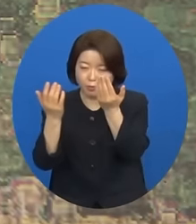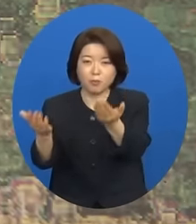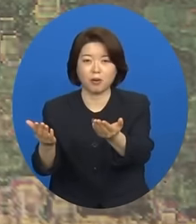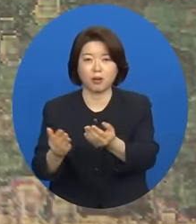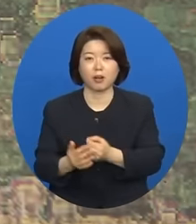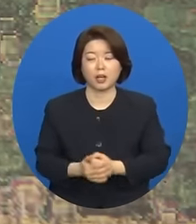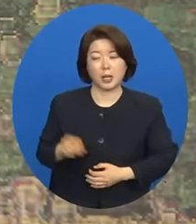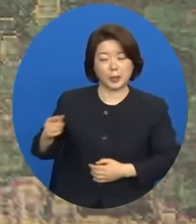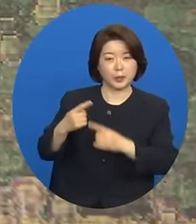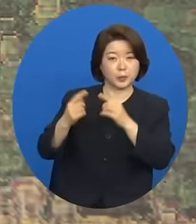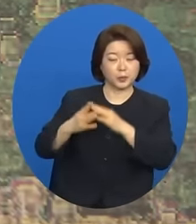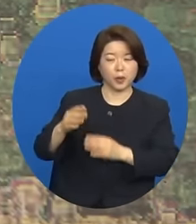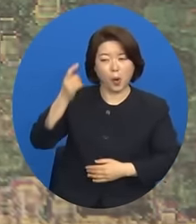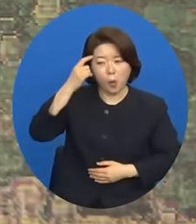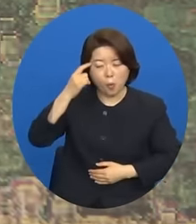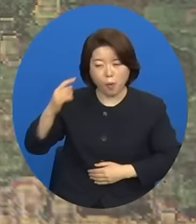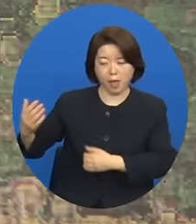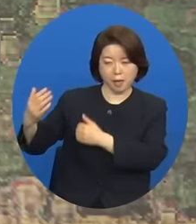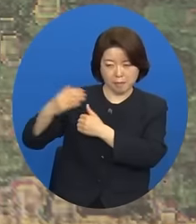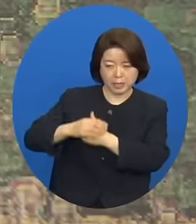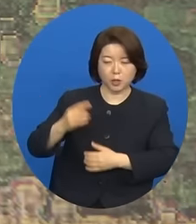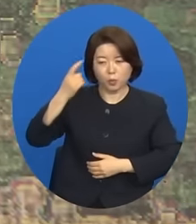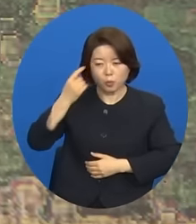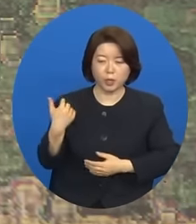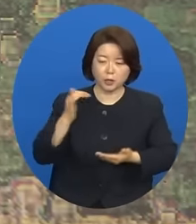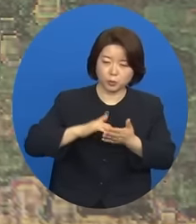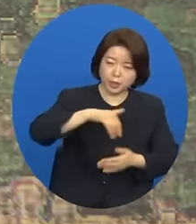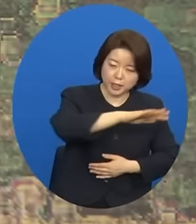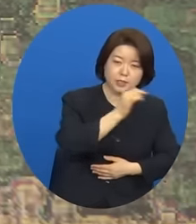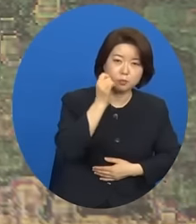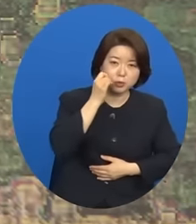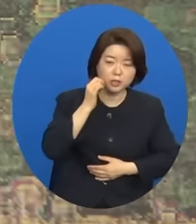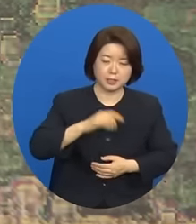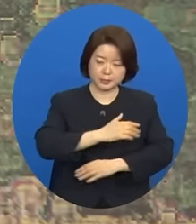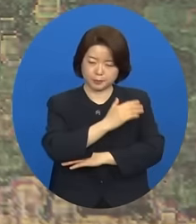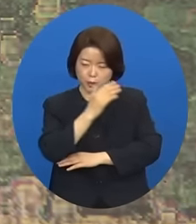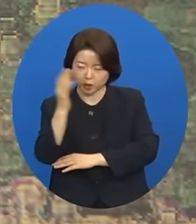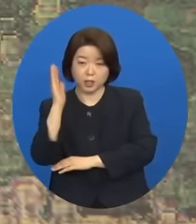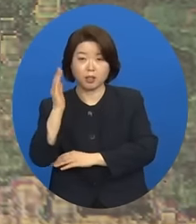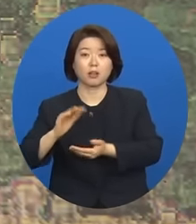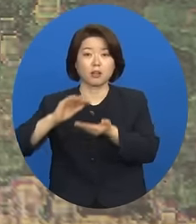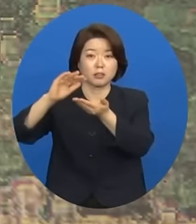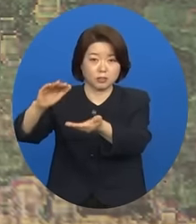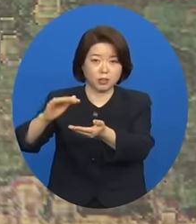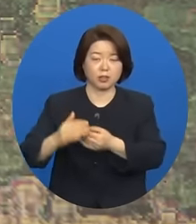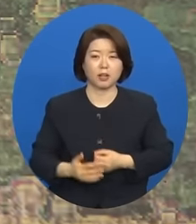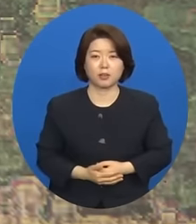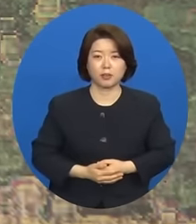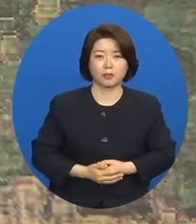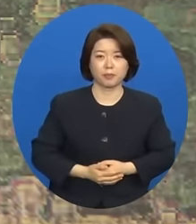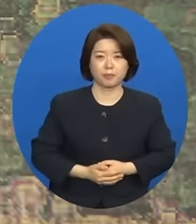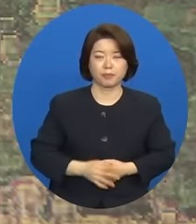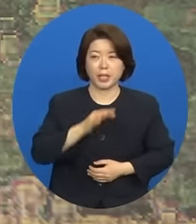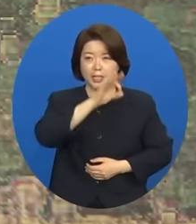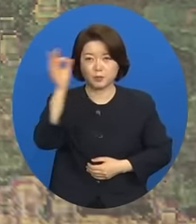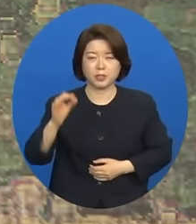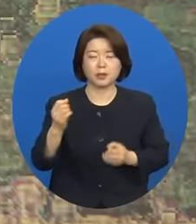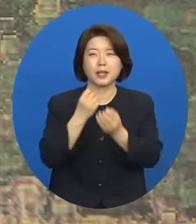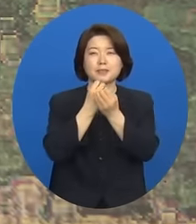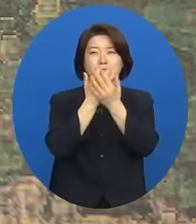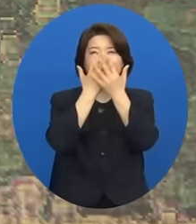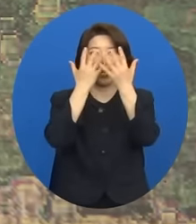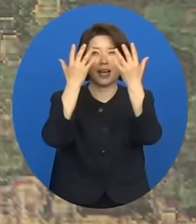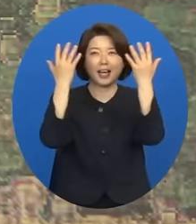왜 가게 되었고 왜 돌아오지 못하게 되었는지 뭐 그런 이야기를 쫙 하니까 다시 안색이 밝아지시더라